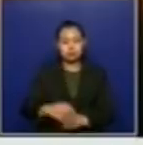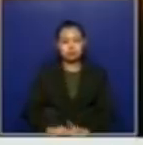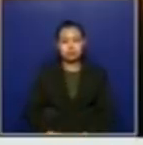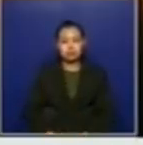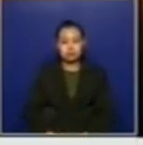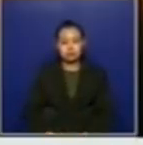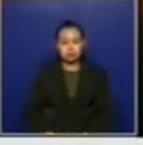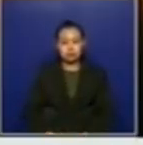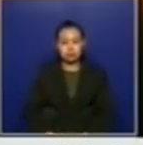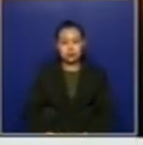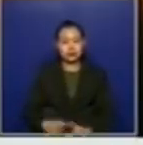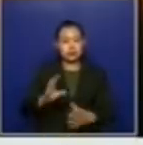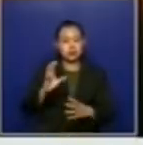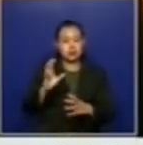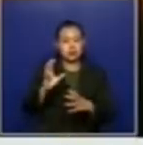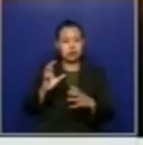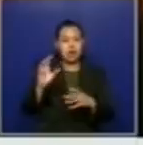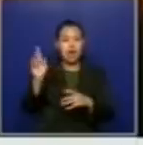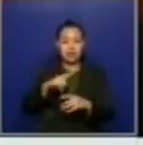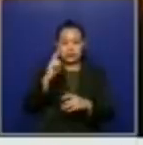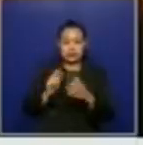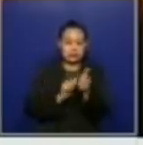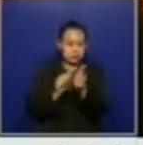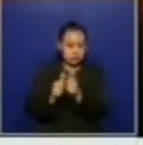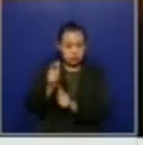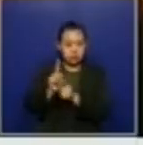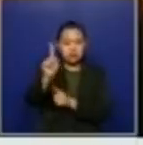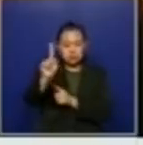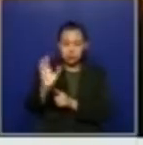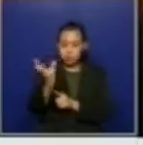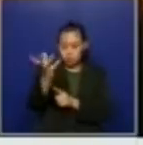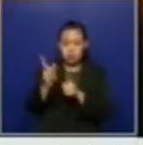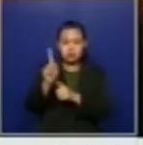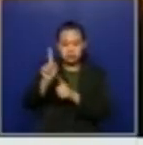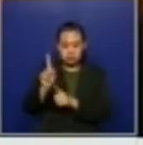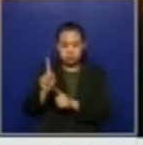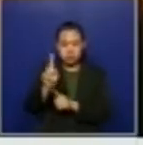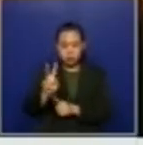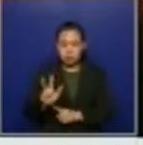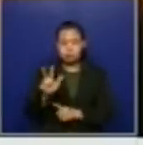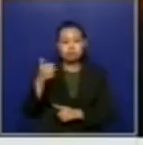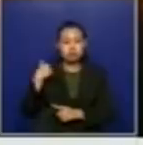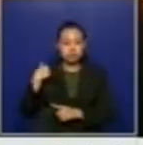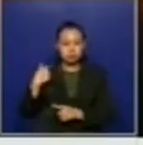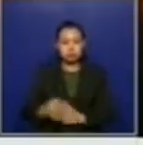คือสื่ออันดับหนึ่งของอังกฤษและอันดับต้นของโลกไปดูสไลด์แผ่นต่อไปครับ